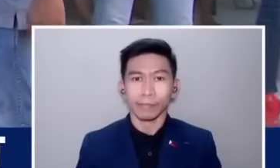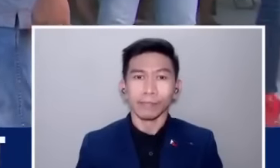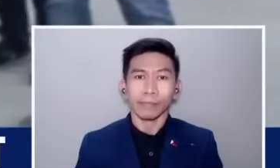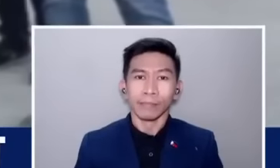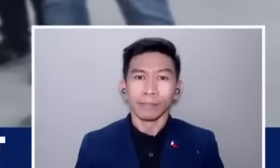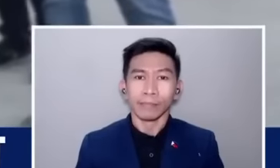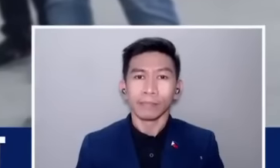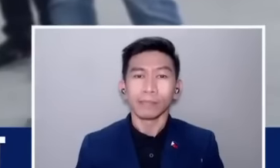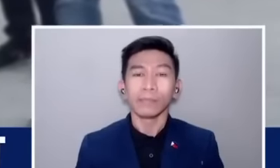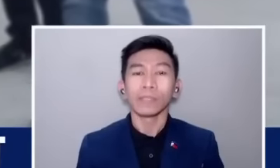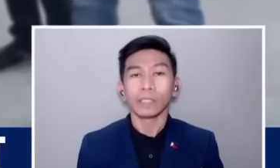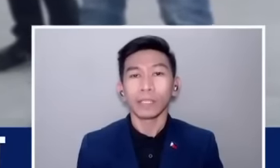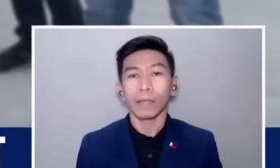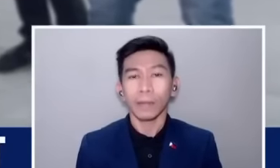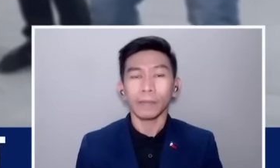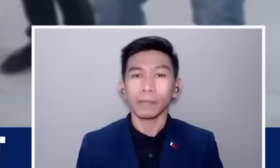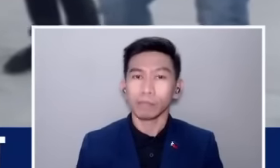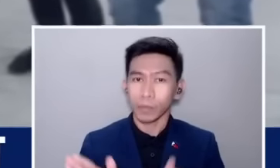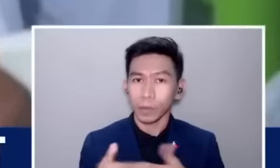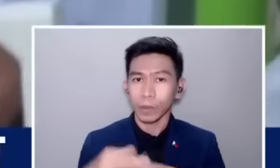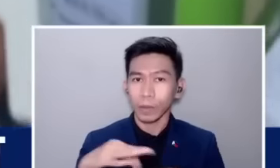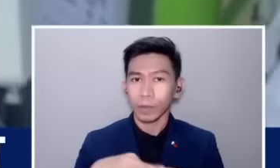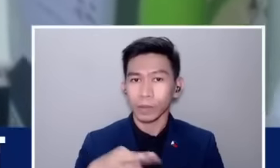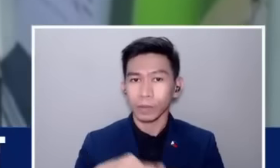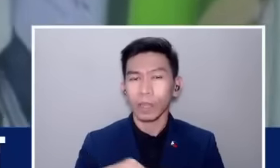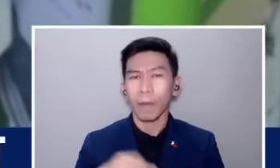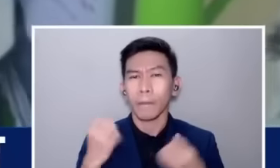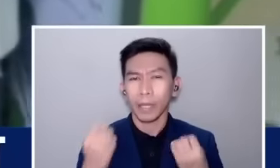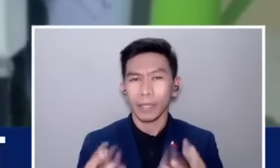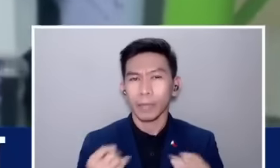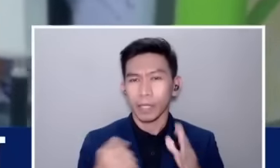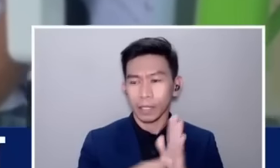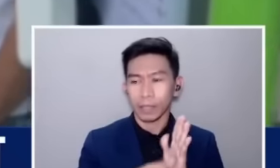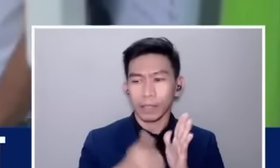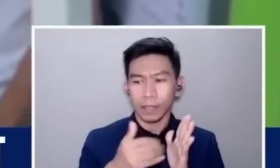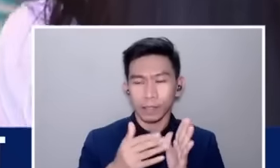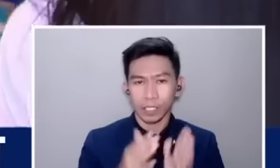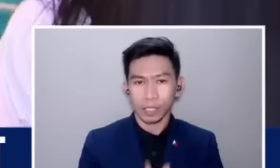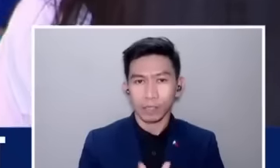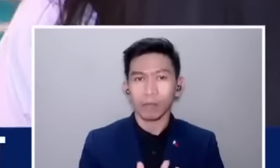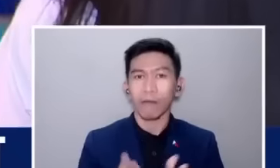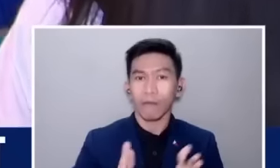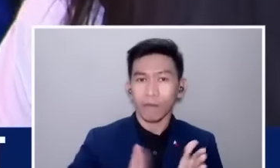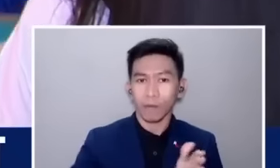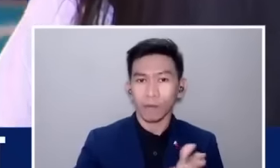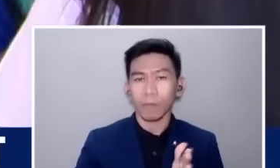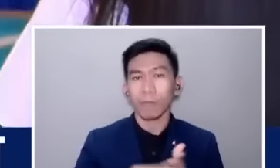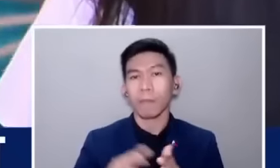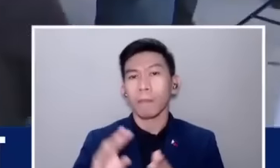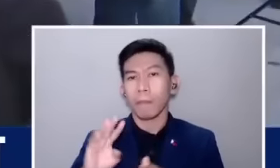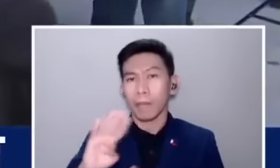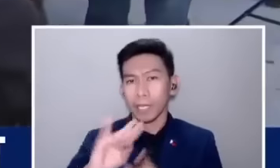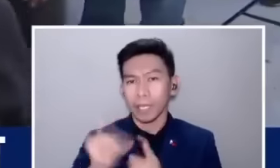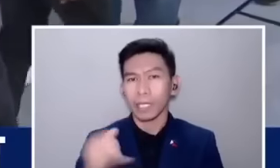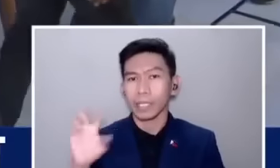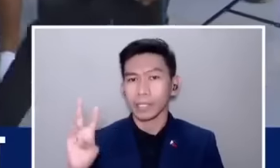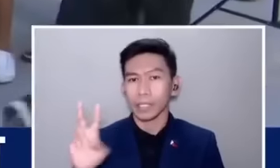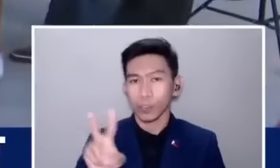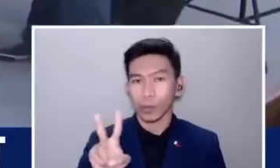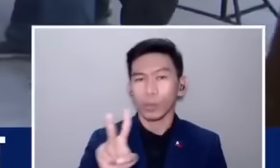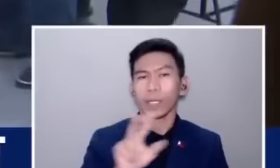sa mga presinto na may pinakamaraming registered voters tulad ng Barangay 62 at Barangay 38. Ayon sa principal ng Magat